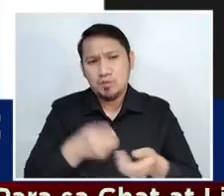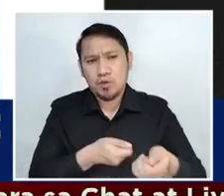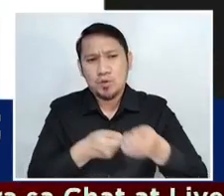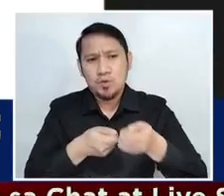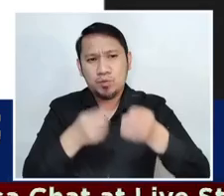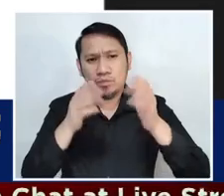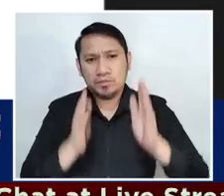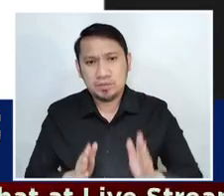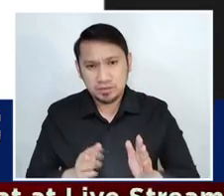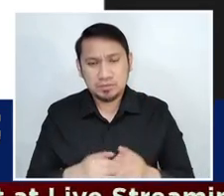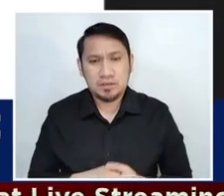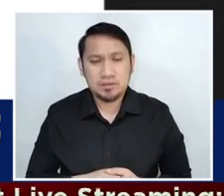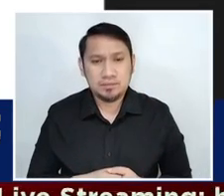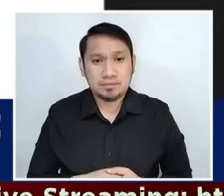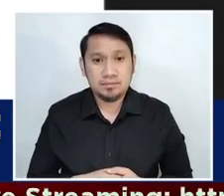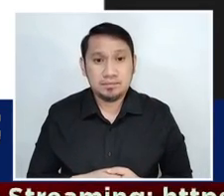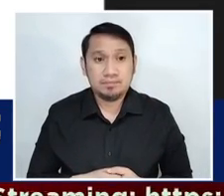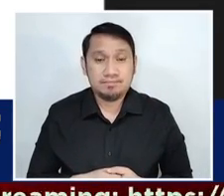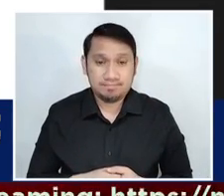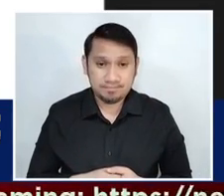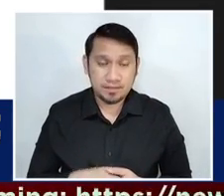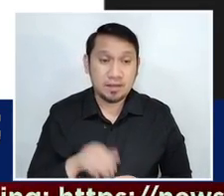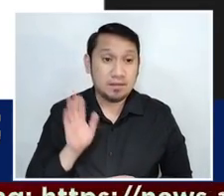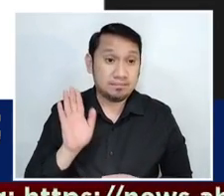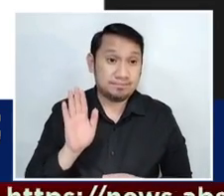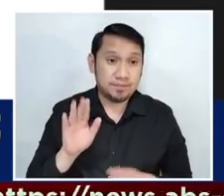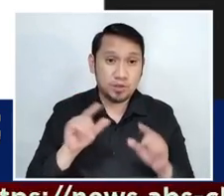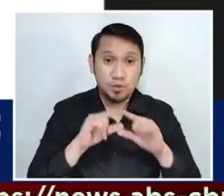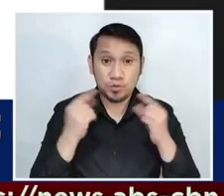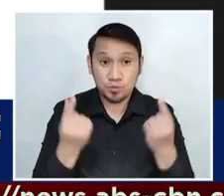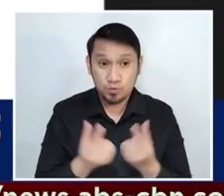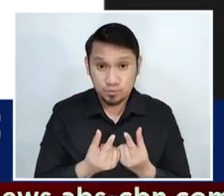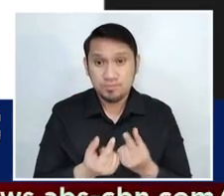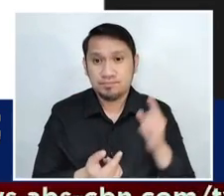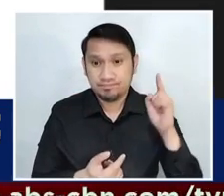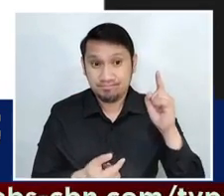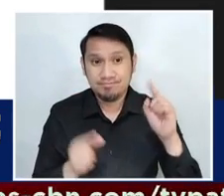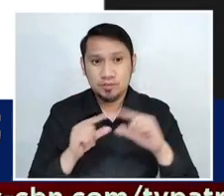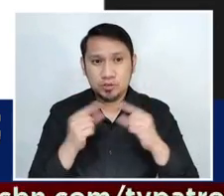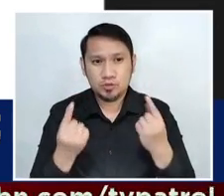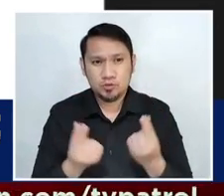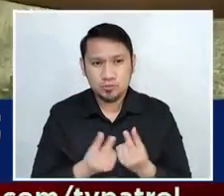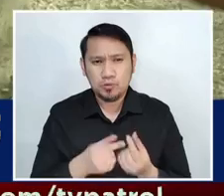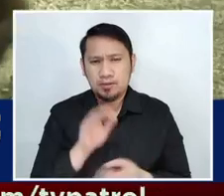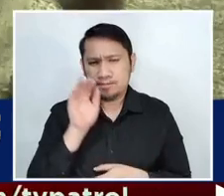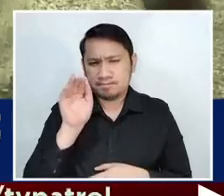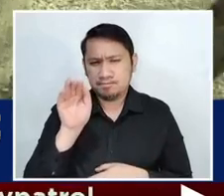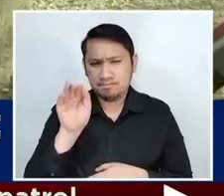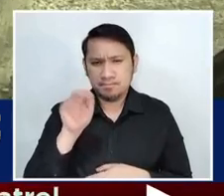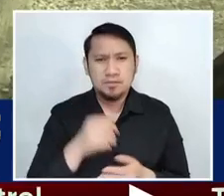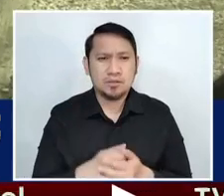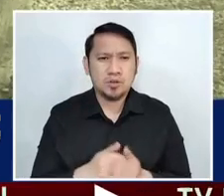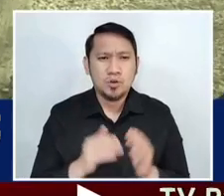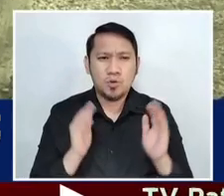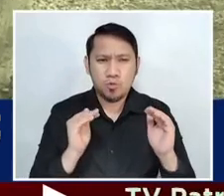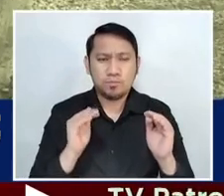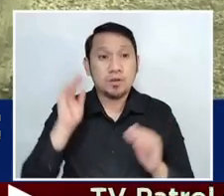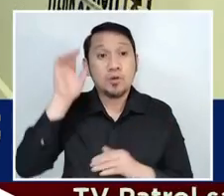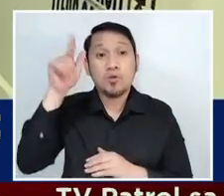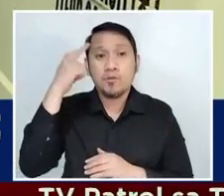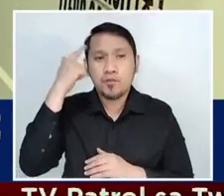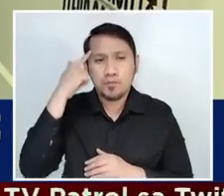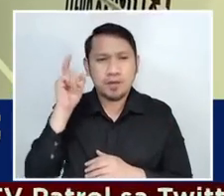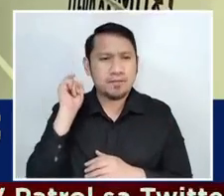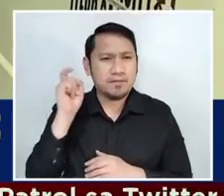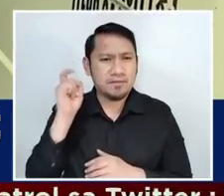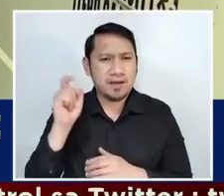pamamalaot. Muling nanawagan ang grupong pambansang lakas ng kilusang mamamalakaya ng Pilipinas na madaliin ng gobyerno ang